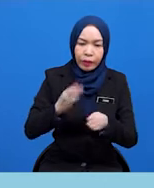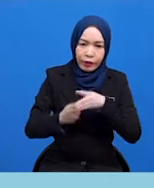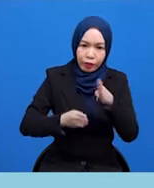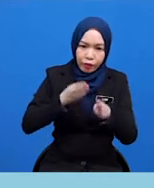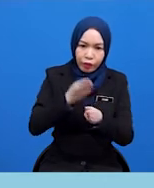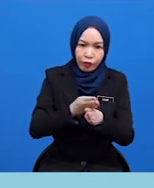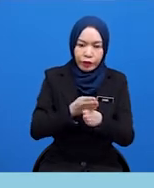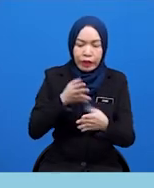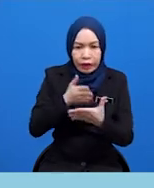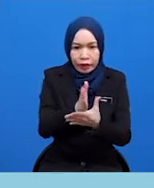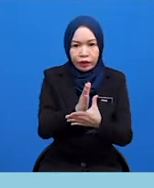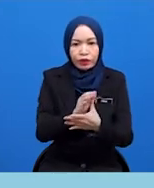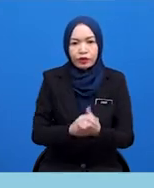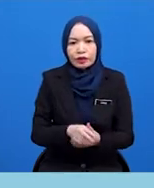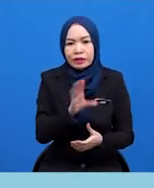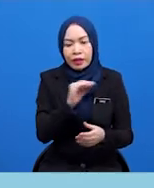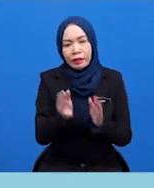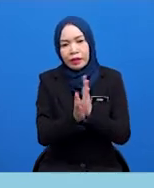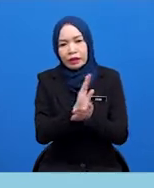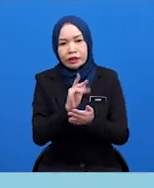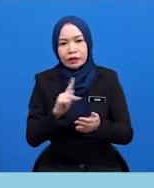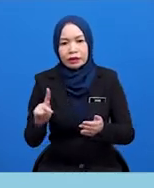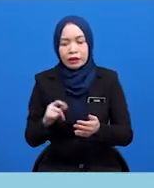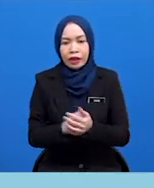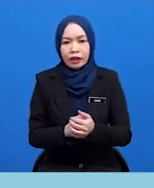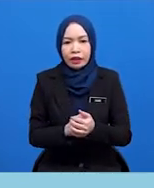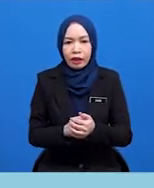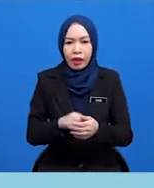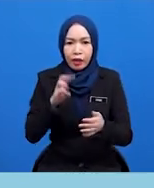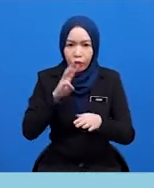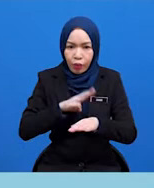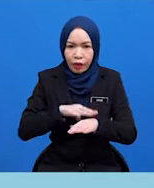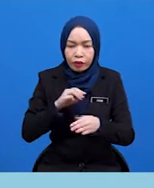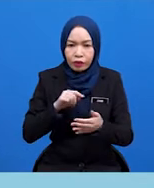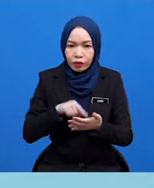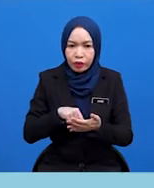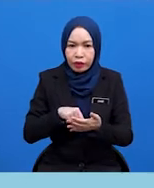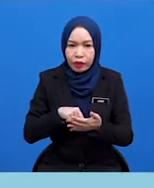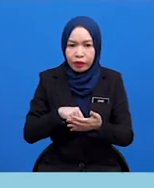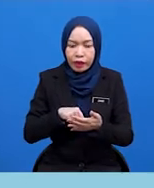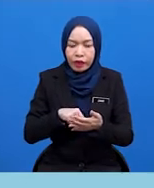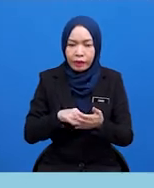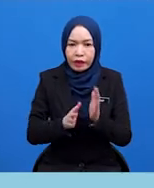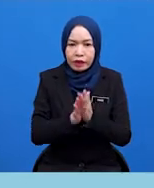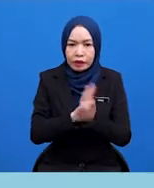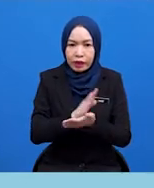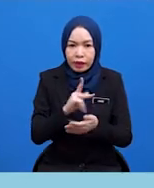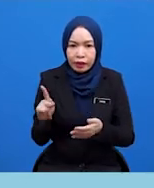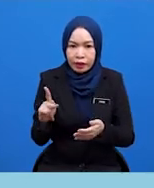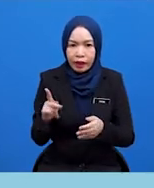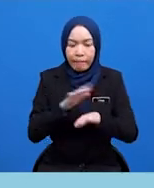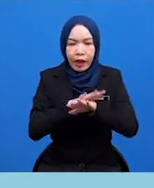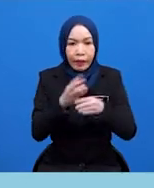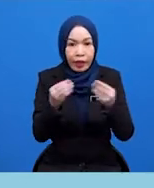Peningkatan kadar larian air permukaan semasa hujan lebat menyebabkan semakin banyak tanah